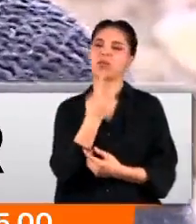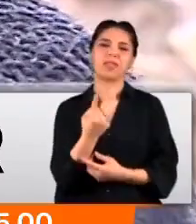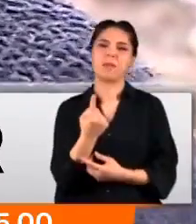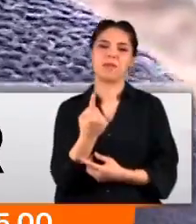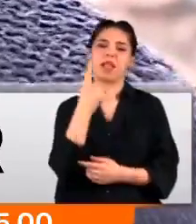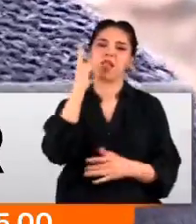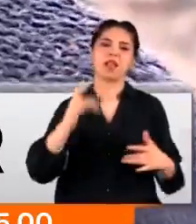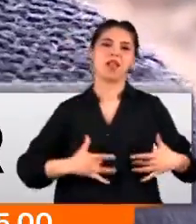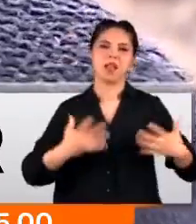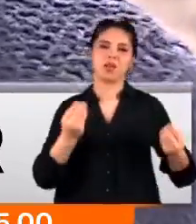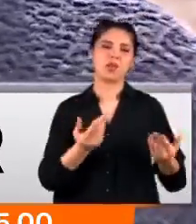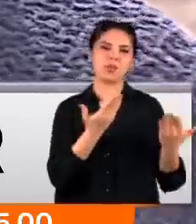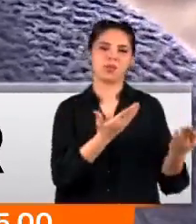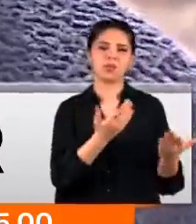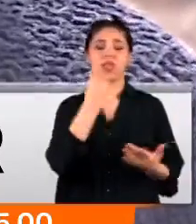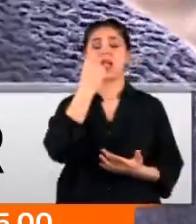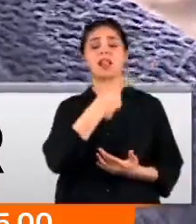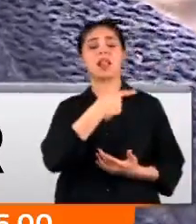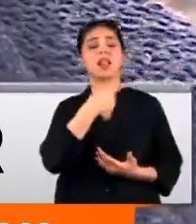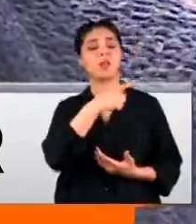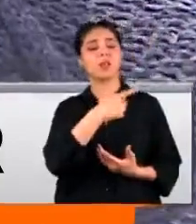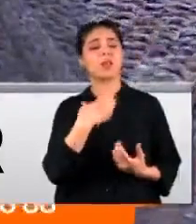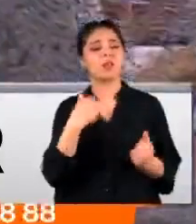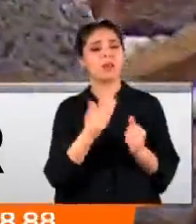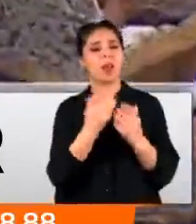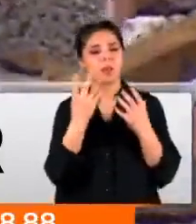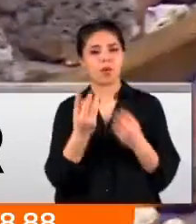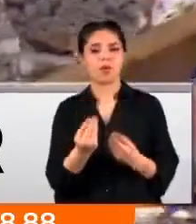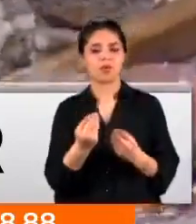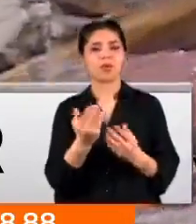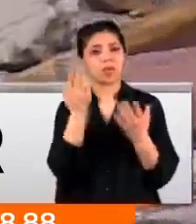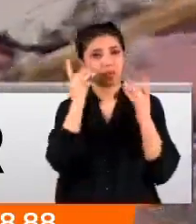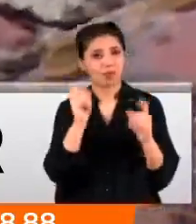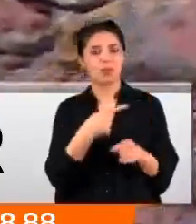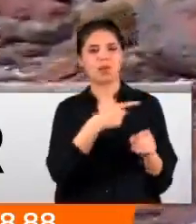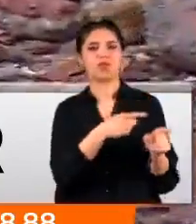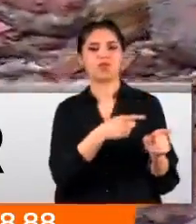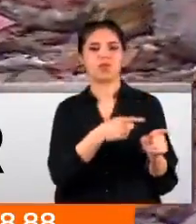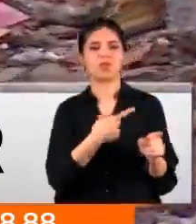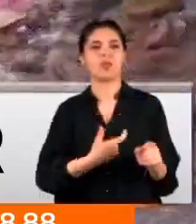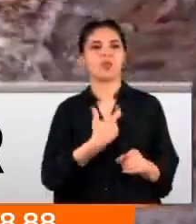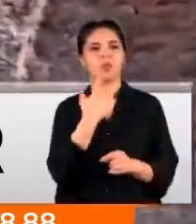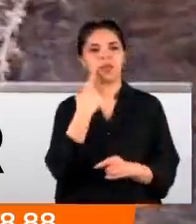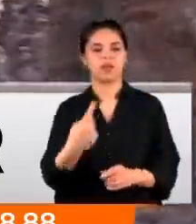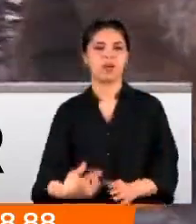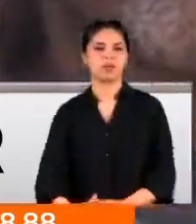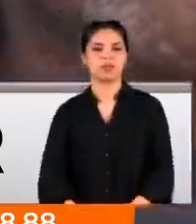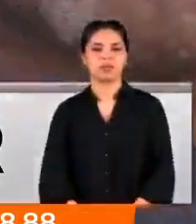var. Allah razı olsun kendisinden. Allah eksik etmesin kendileri başımızdan. Ama inşallah bulacağız kendisini. Ümidimiz o.